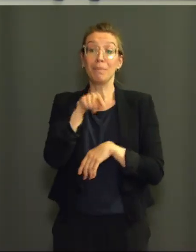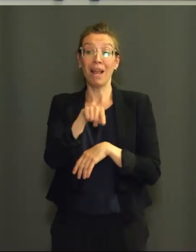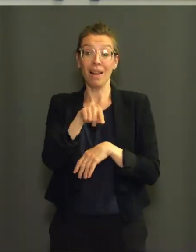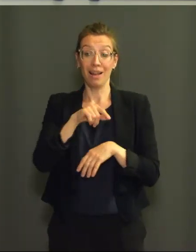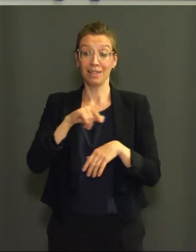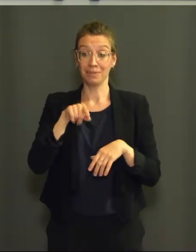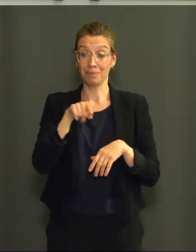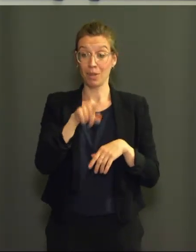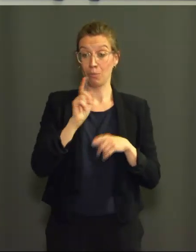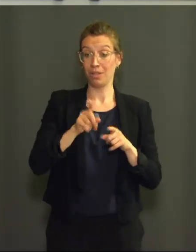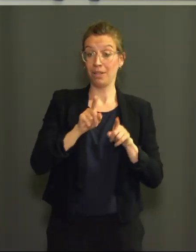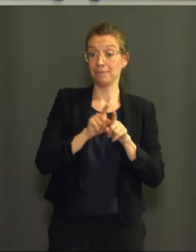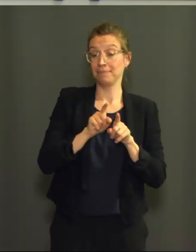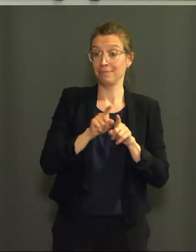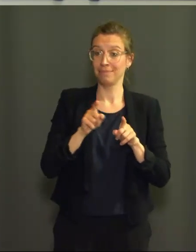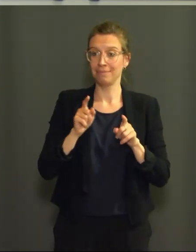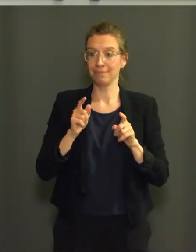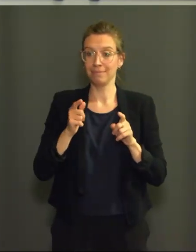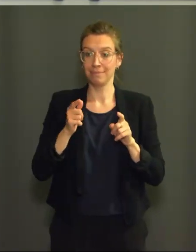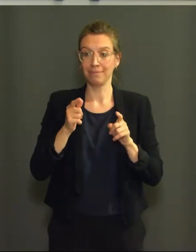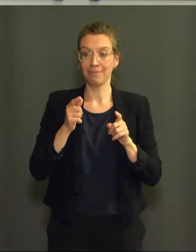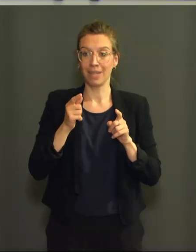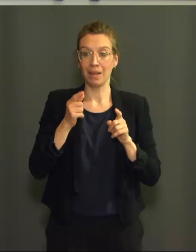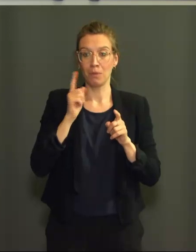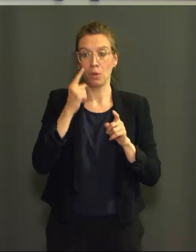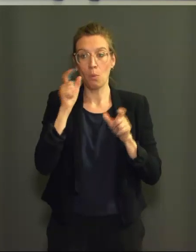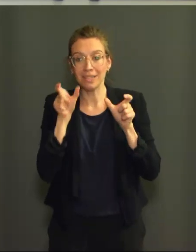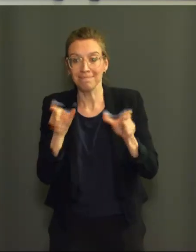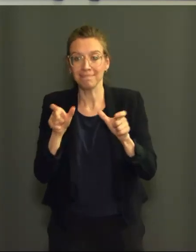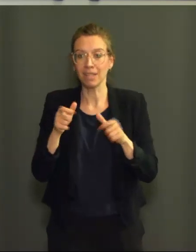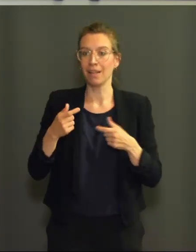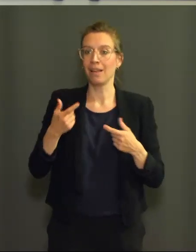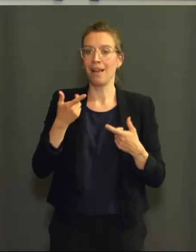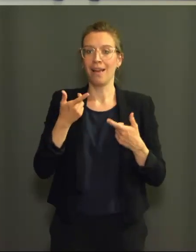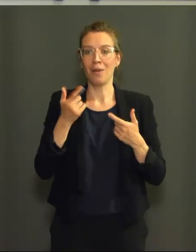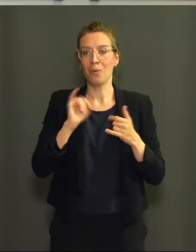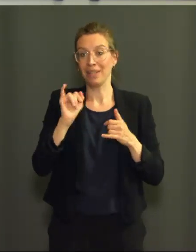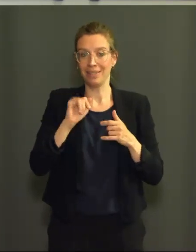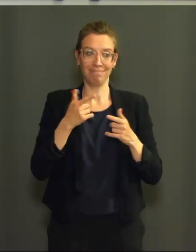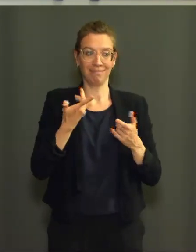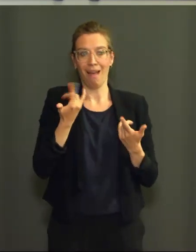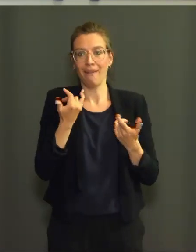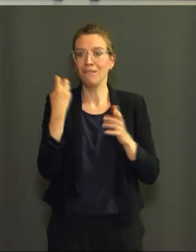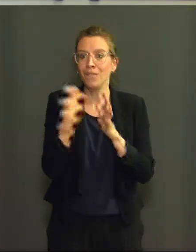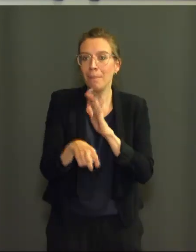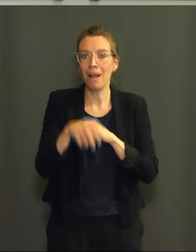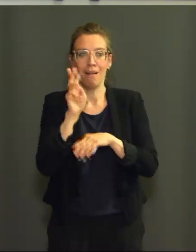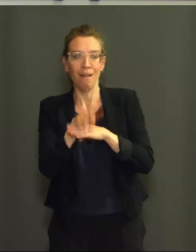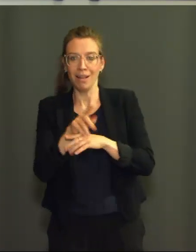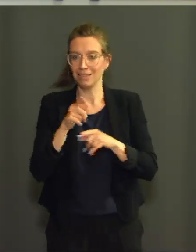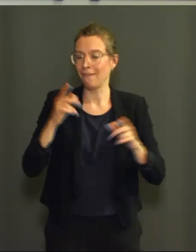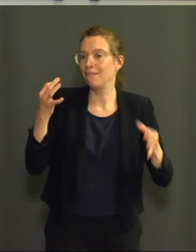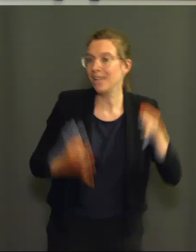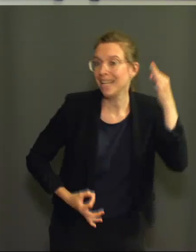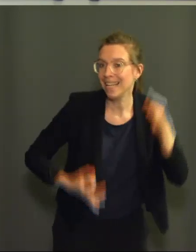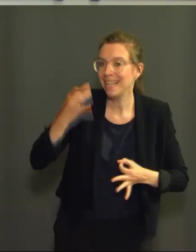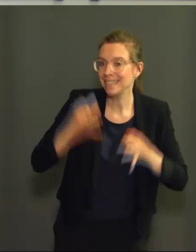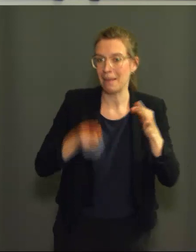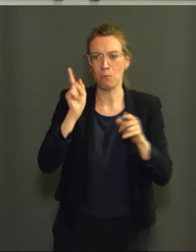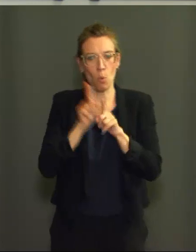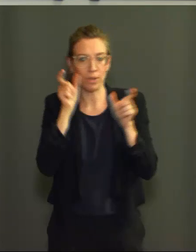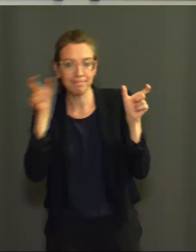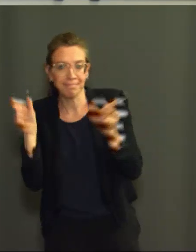aanleiding geven tot een aantal nieuwe COVID-besmettingen. We zijn op de goede weg. Het komt er nu op aan om